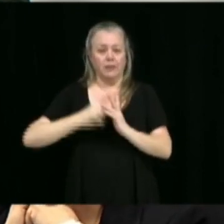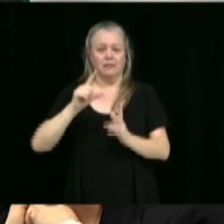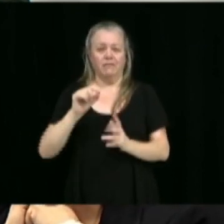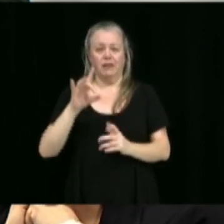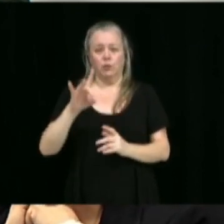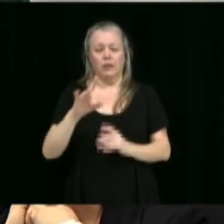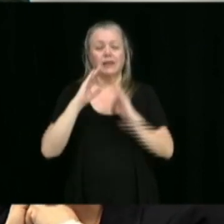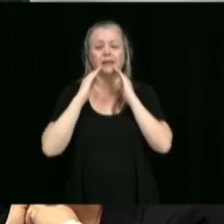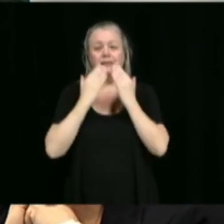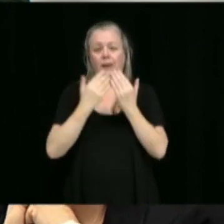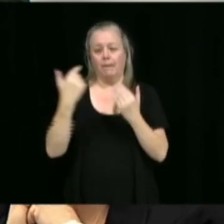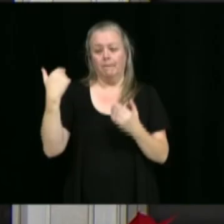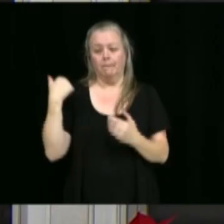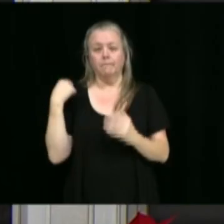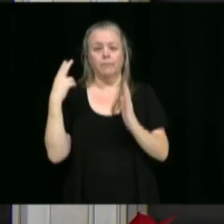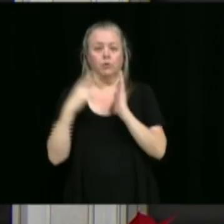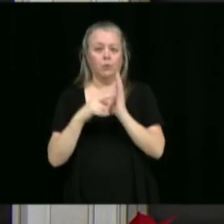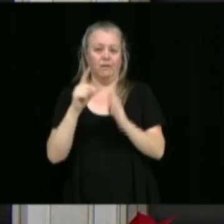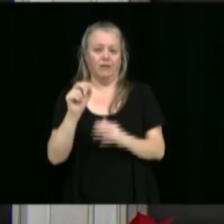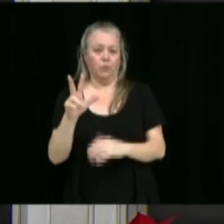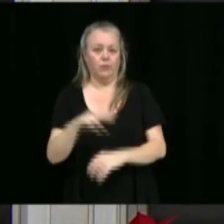28 décembre